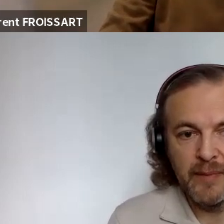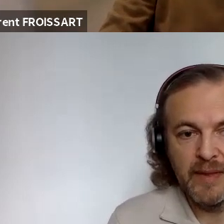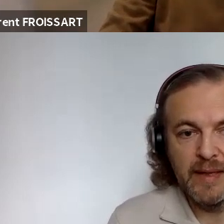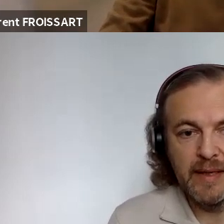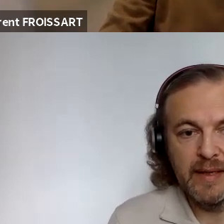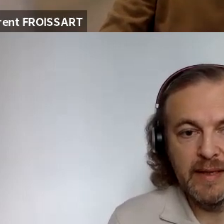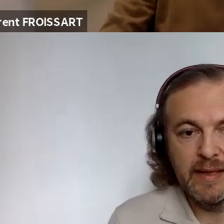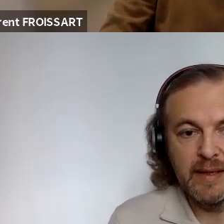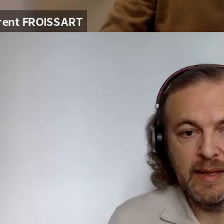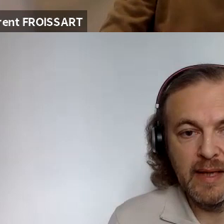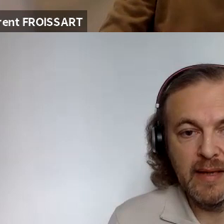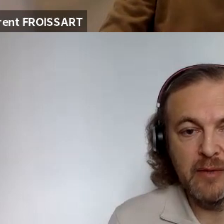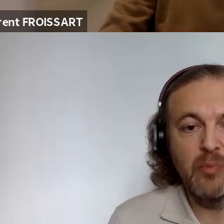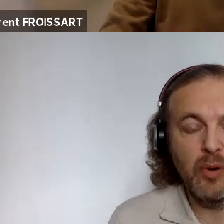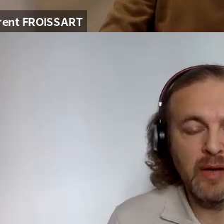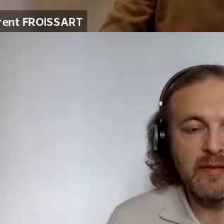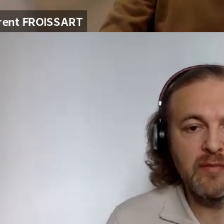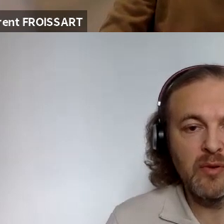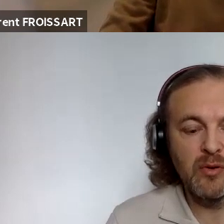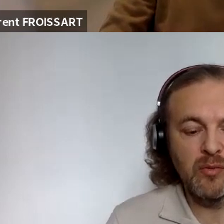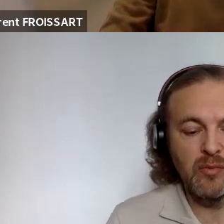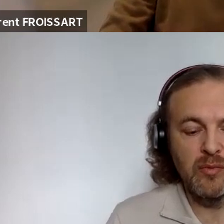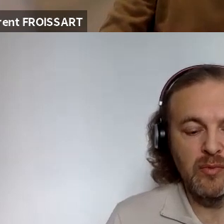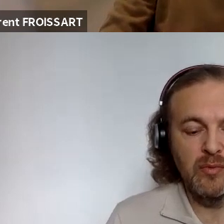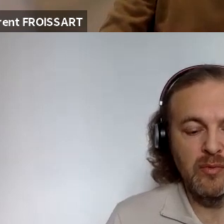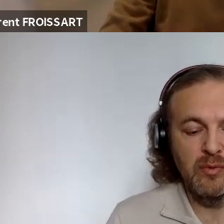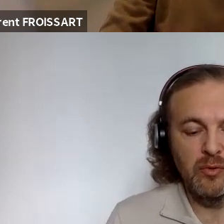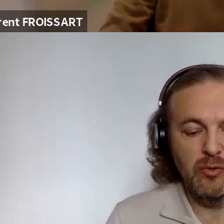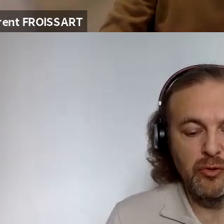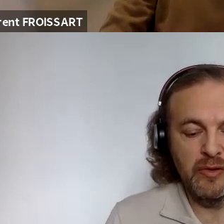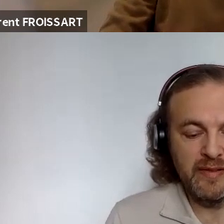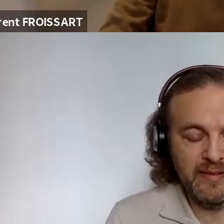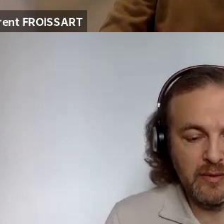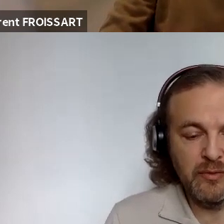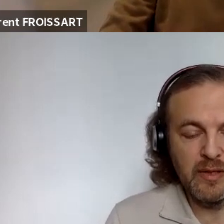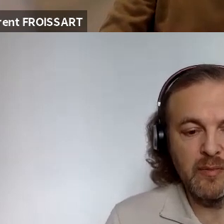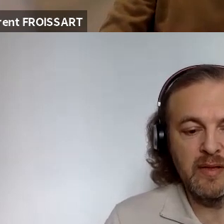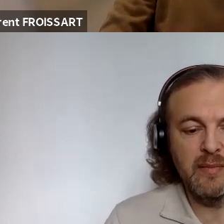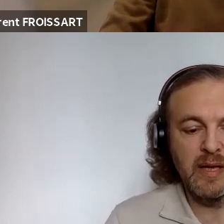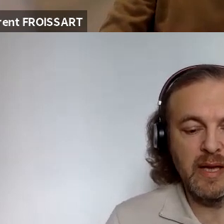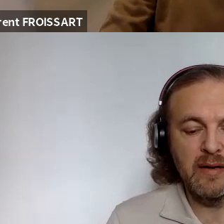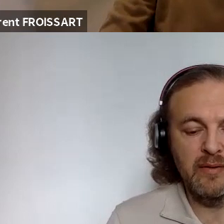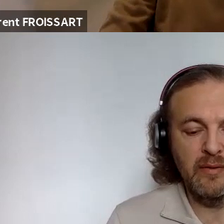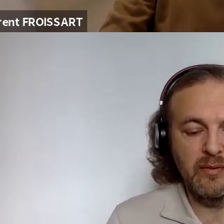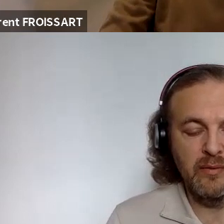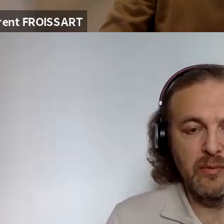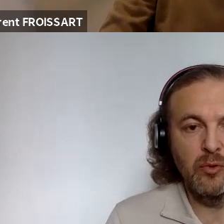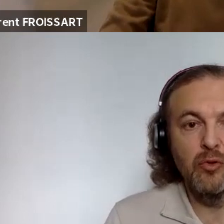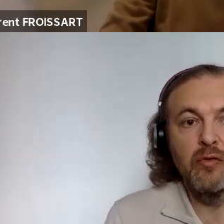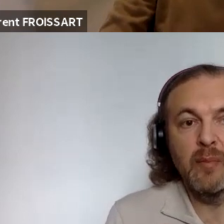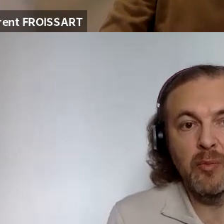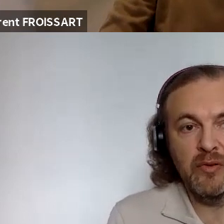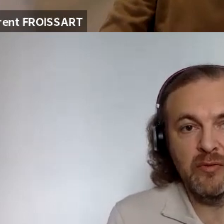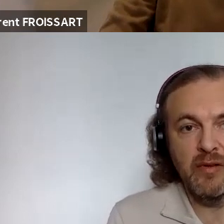Voilà. Et donc, progressivement, de tester aussi, comme l'a dit Manaël,